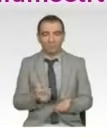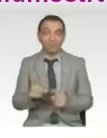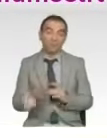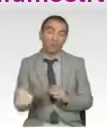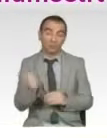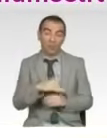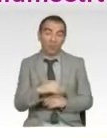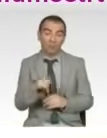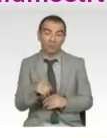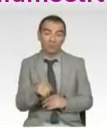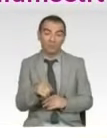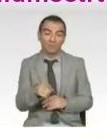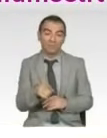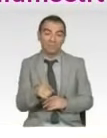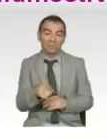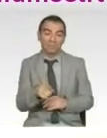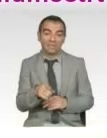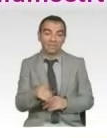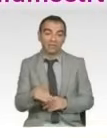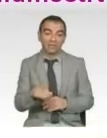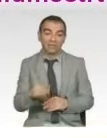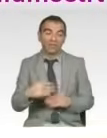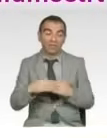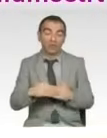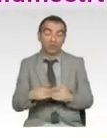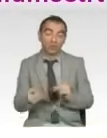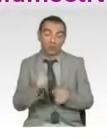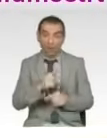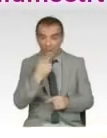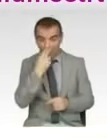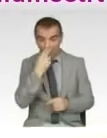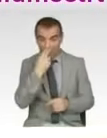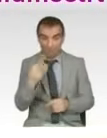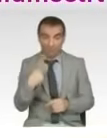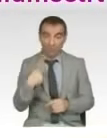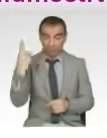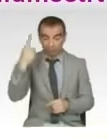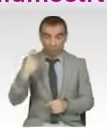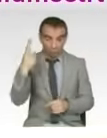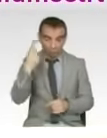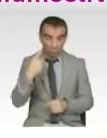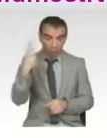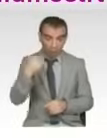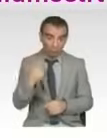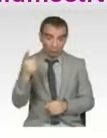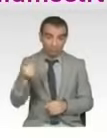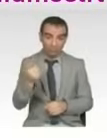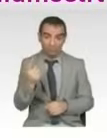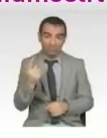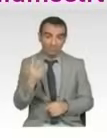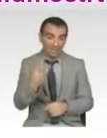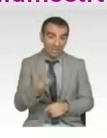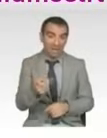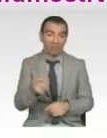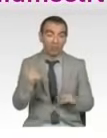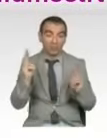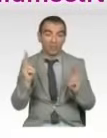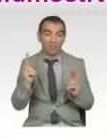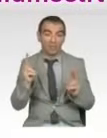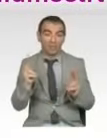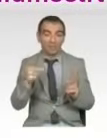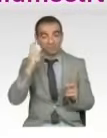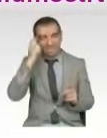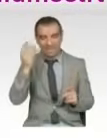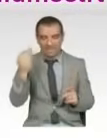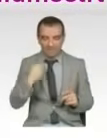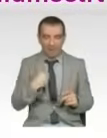Sonra da işte tanıştıktan sonra işte emin misin diye sordular, birkaç şeyi yine sordular, tavsiye